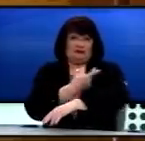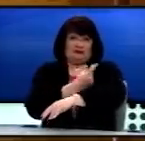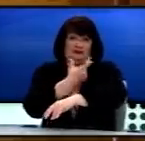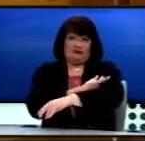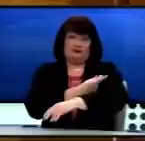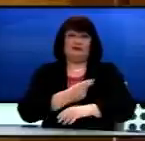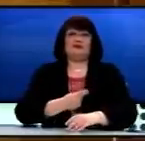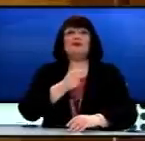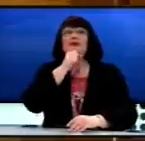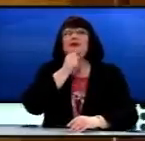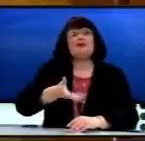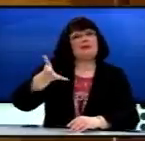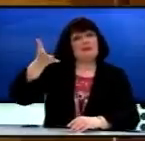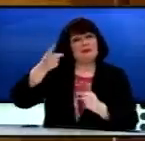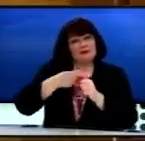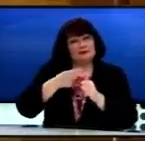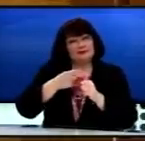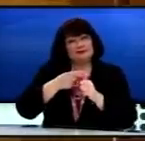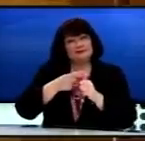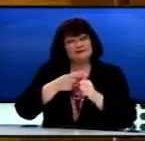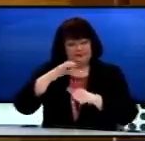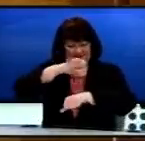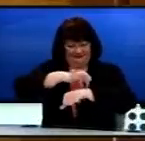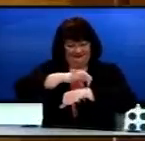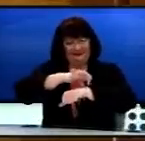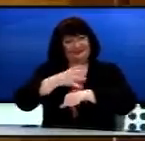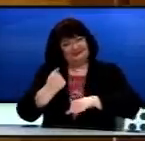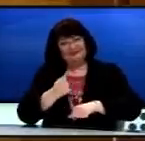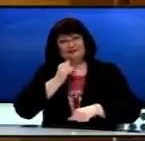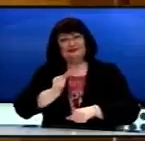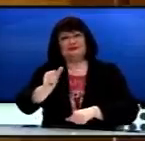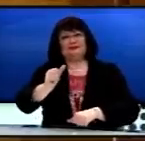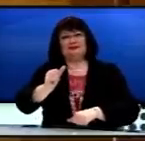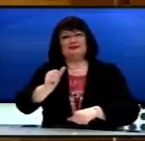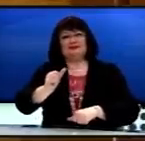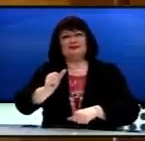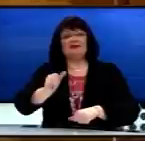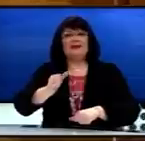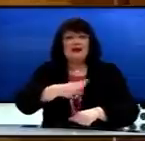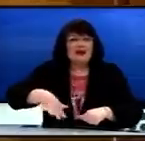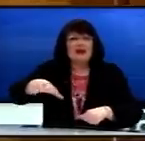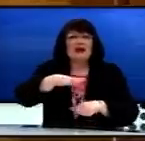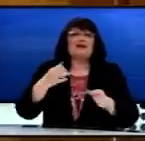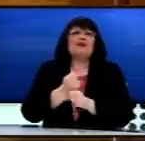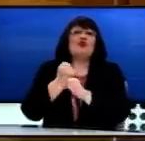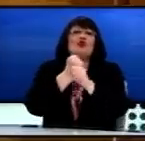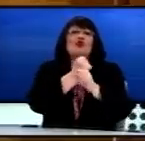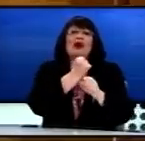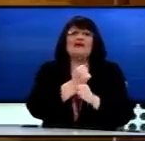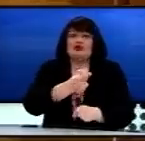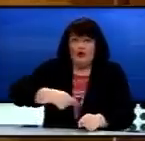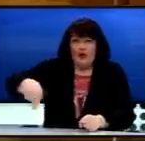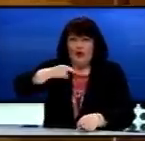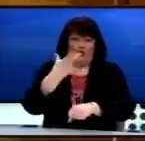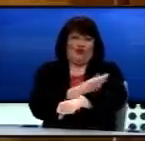εμβόλια οι ηλικιωμένοι, όσοι έχουν υποκείμενα νοσήματα, αλλά και οι παραγωγικές τάξεις. Όλοι δηλαδή. Όλοι δηλαδή να κάνουν τα εμβόλια.